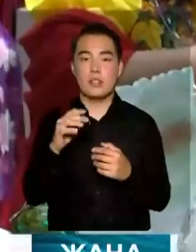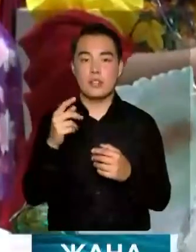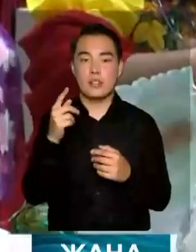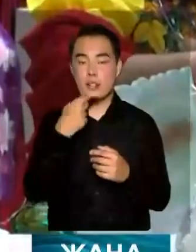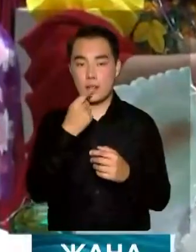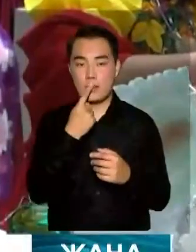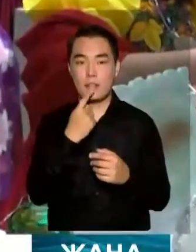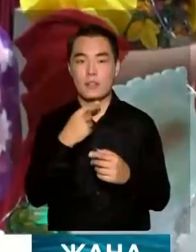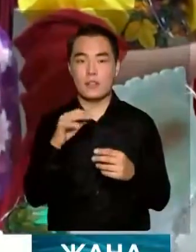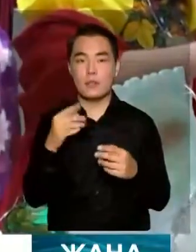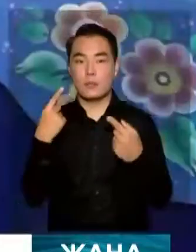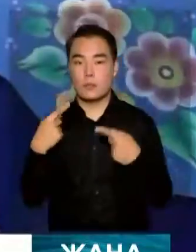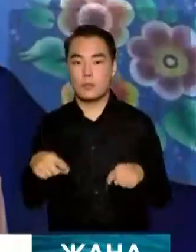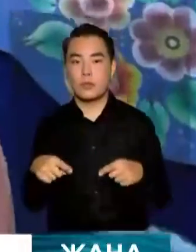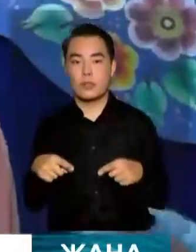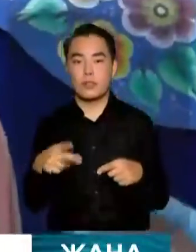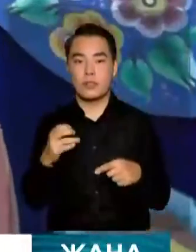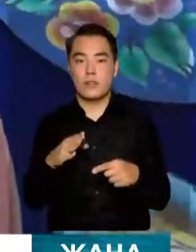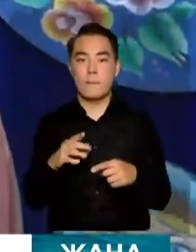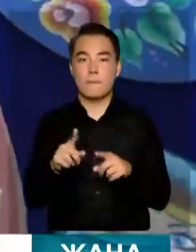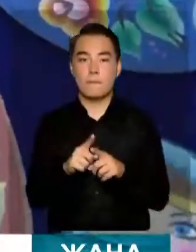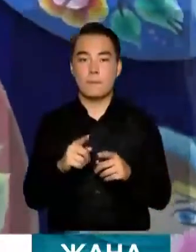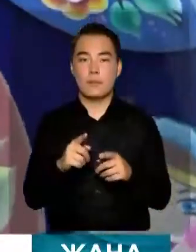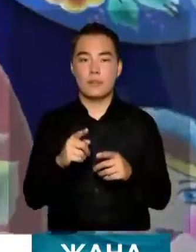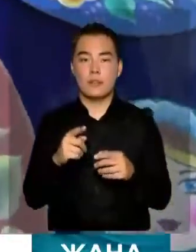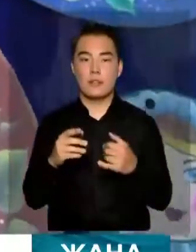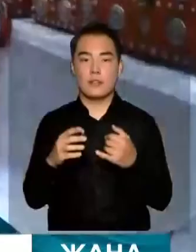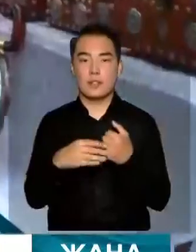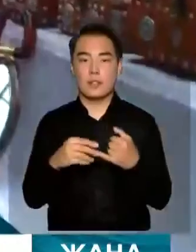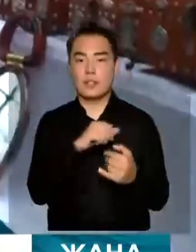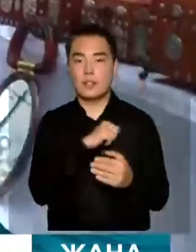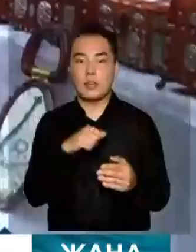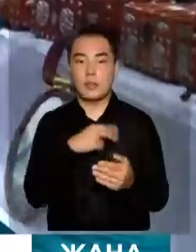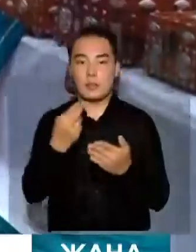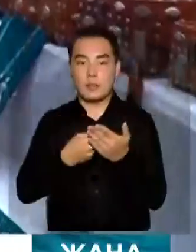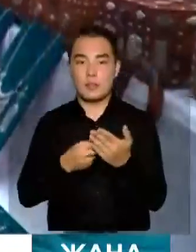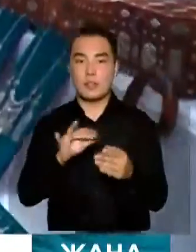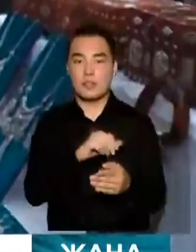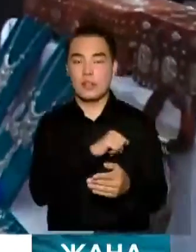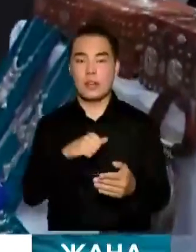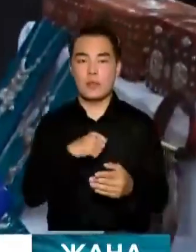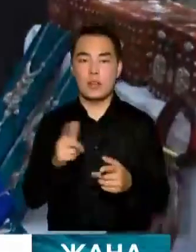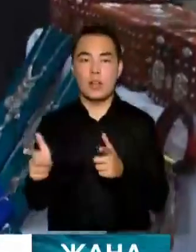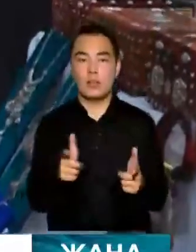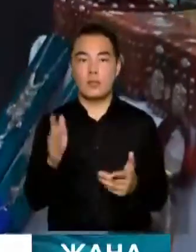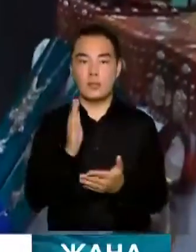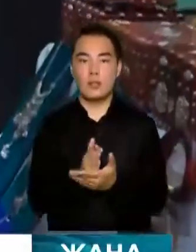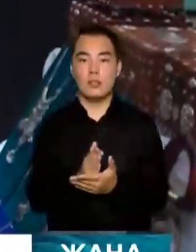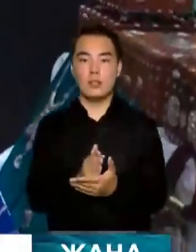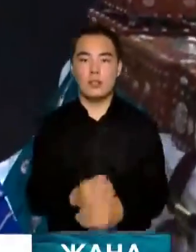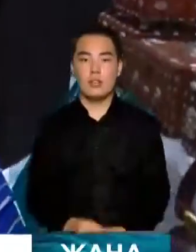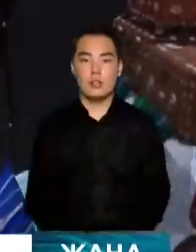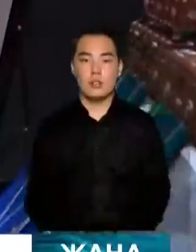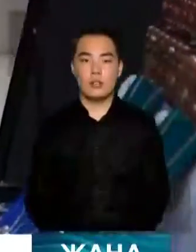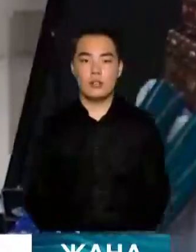салынады. Ал менің екінші бағытым керамика. Сазды өзім дайындаймын, өзім бояймын. Ал алматылық шебер фестивальге күміс пен түсті